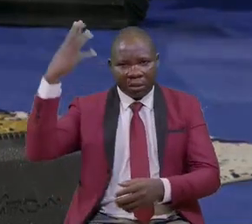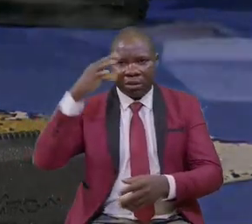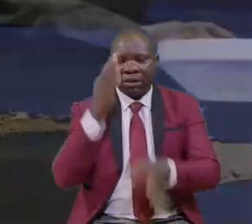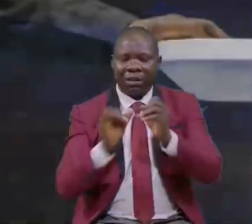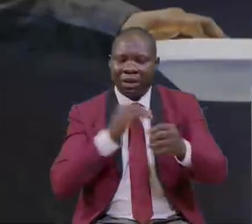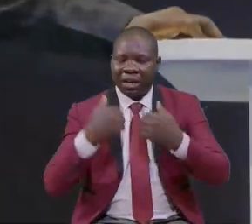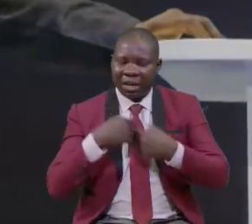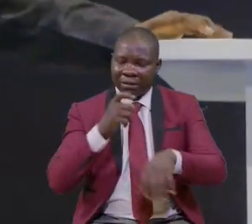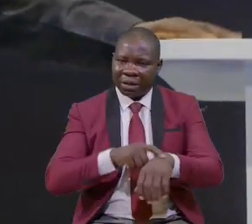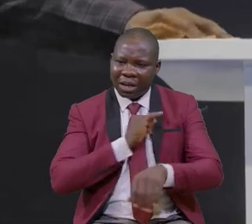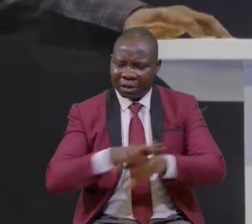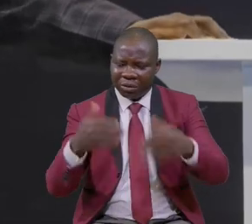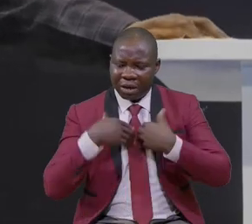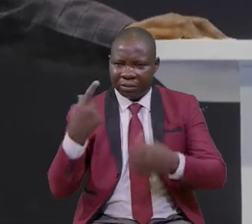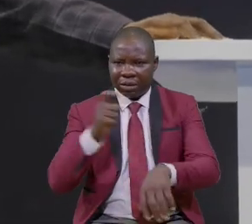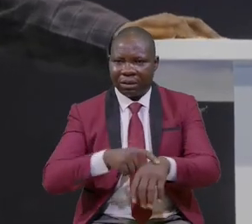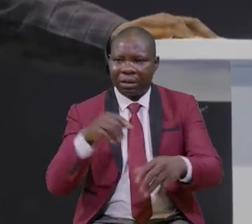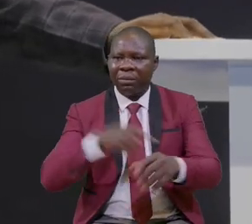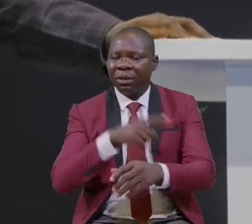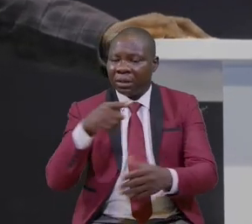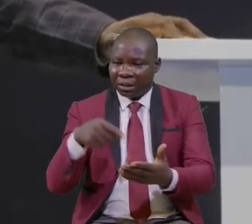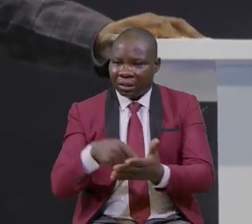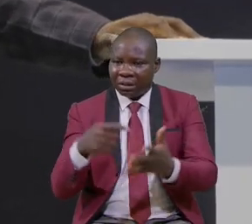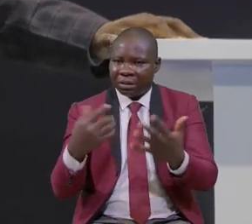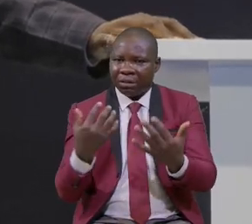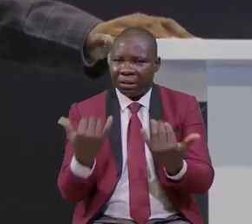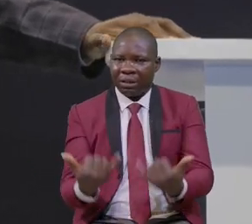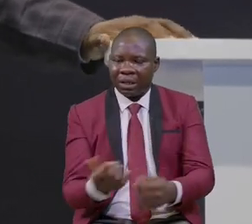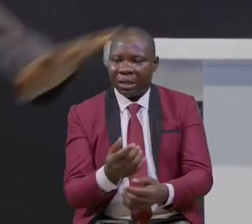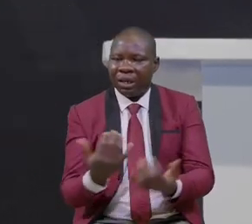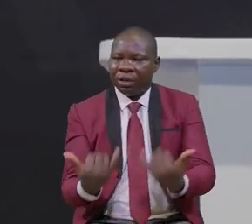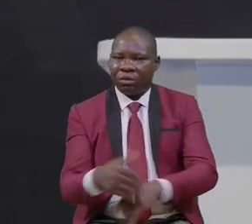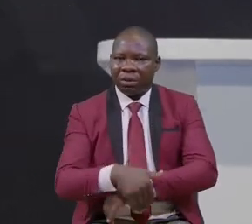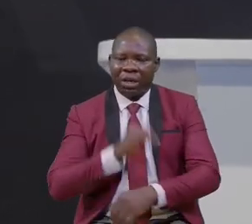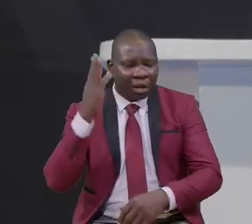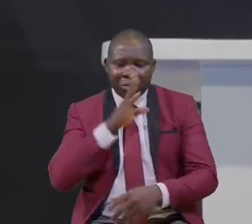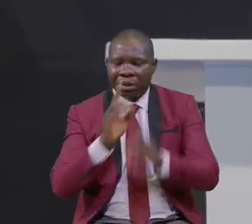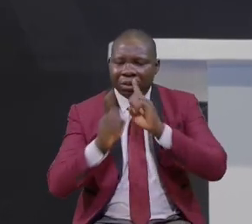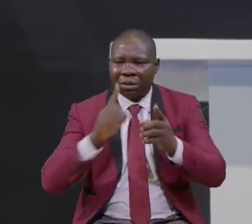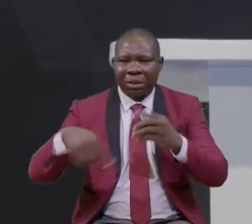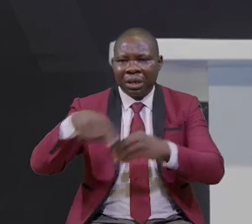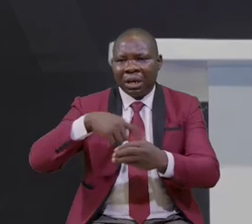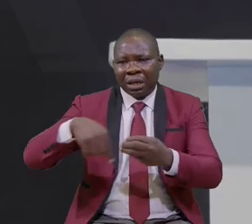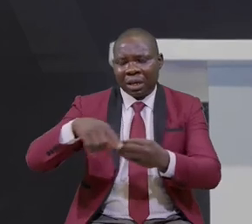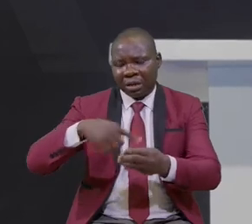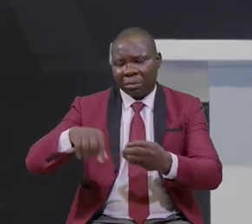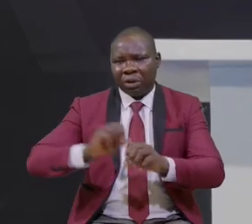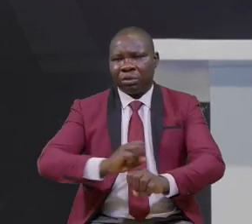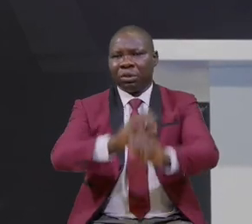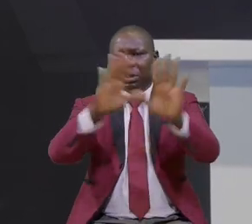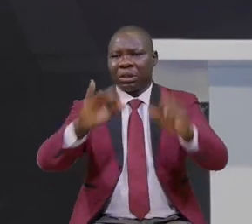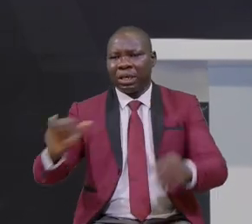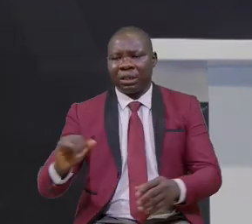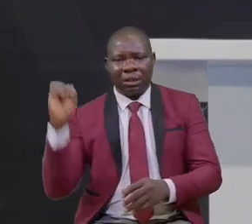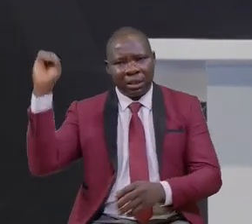j'ai du temps, nous n'avons pas le temps ce soir. Je vais vous parler de la grâce radieuse, la grâce qui